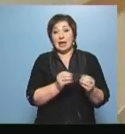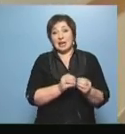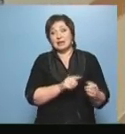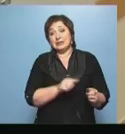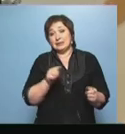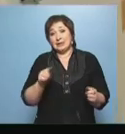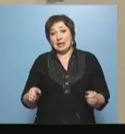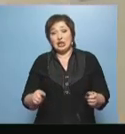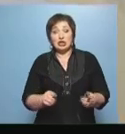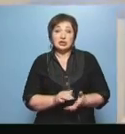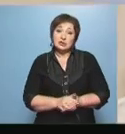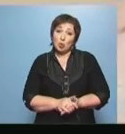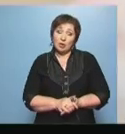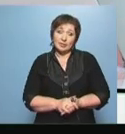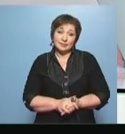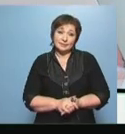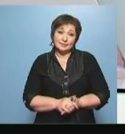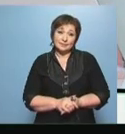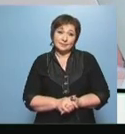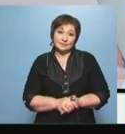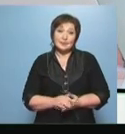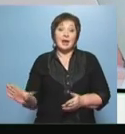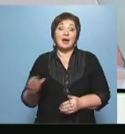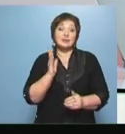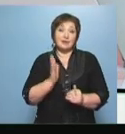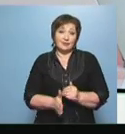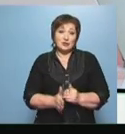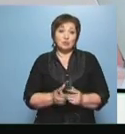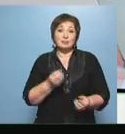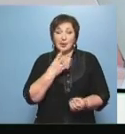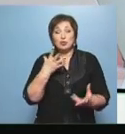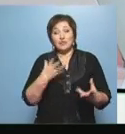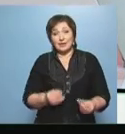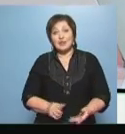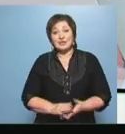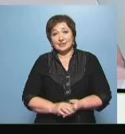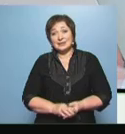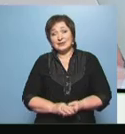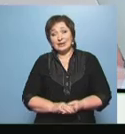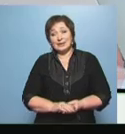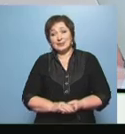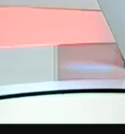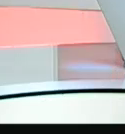этот 10-летний период. И на этом у меня все. Хорошего дня и до встречи.